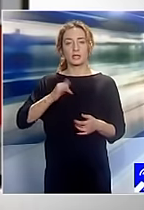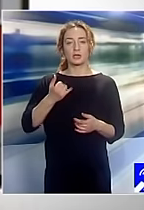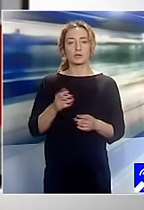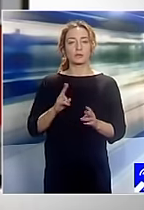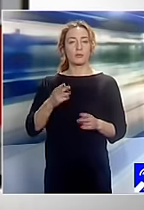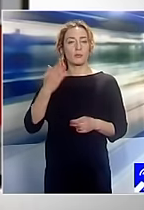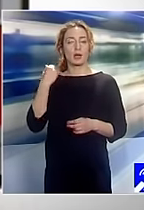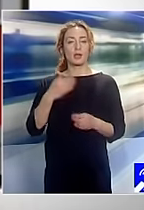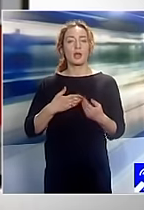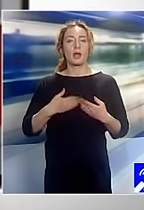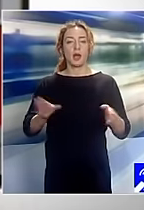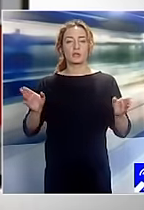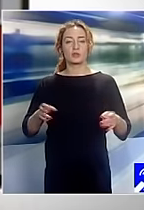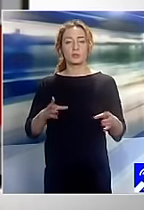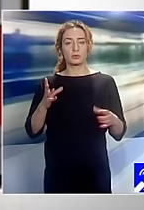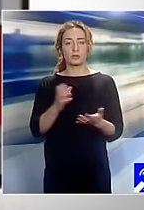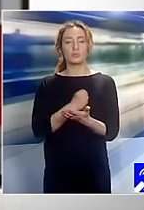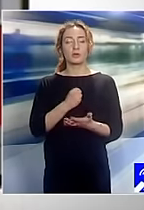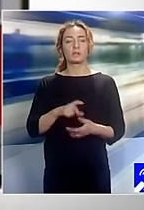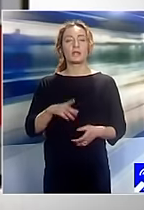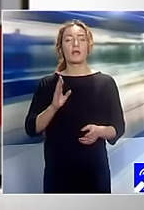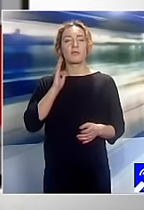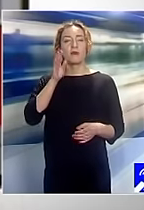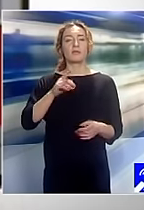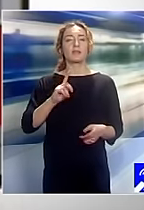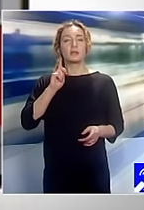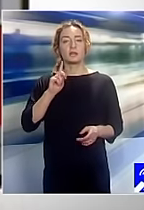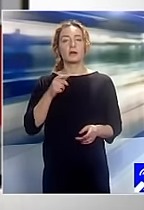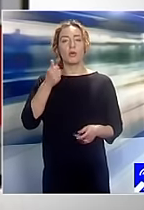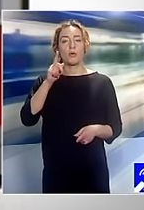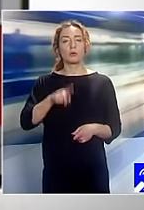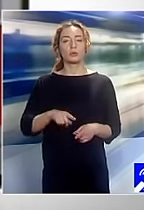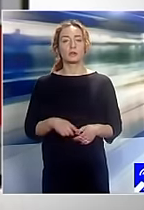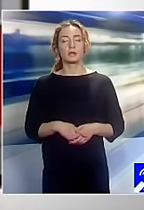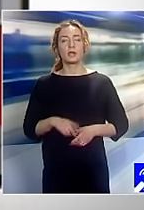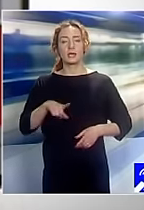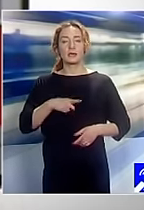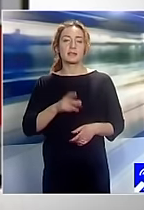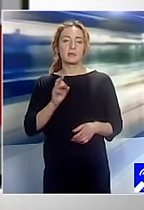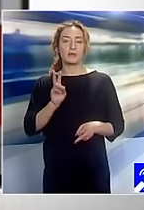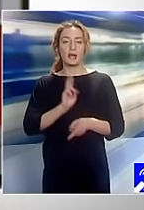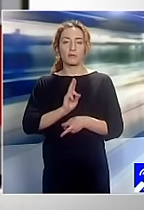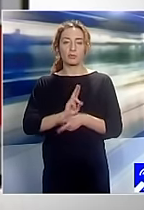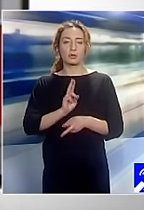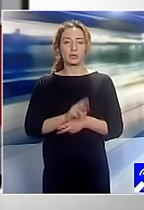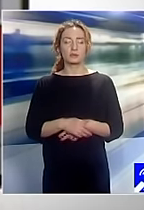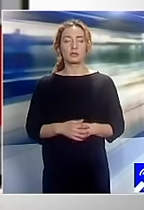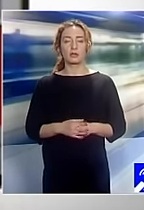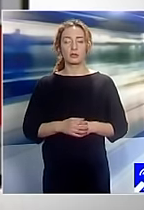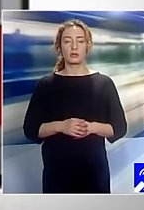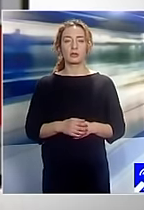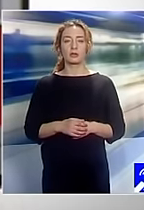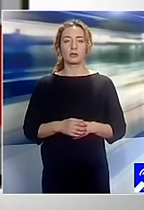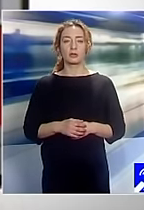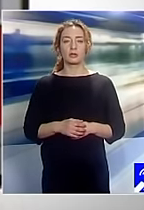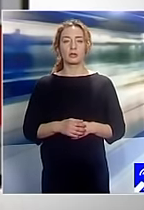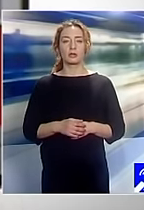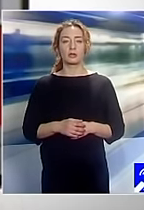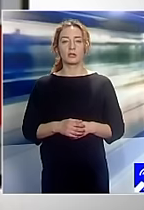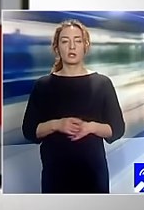acest val de viroze, probabil mai ține încă o lună. Și atunci nu-i târziu să-ți faci asigurarea casco și înainte de a pleca la mare. Dacă dar nu mai aveți atunci